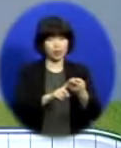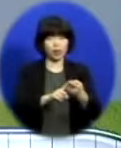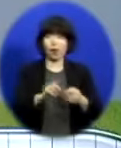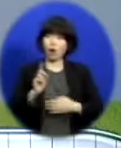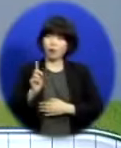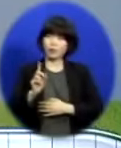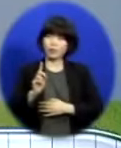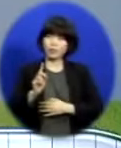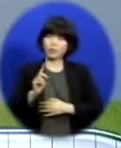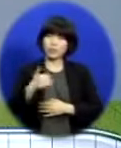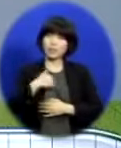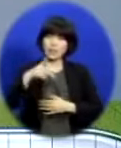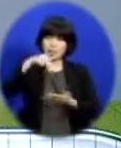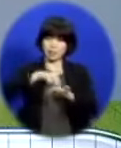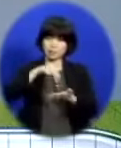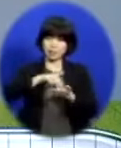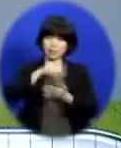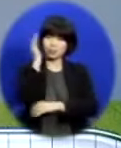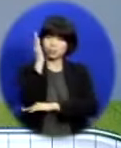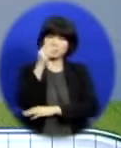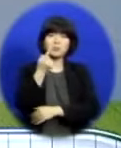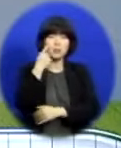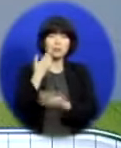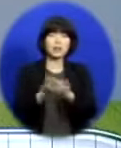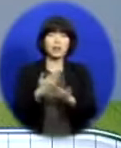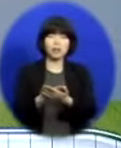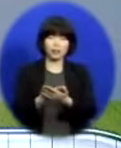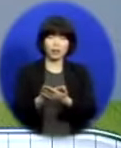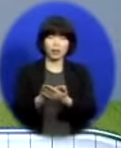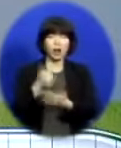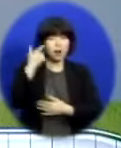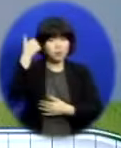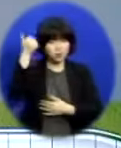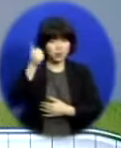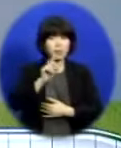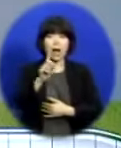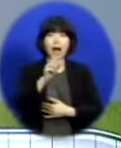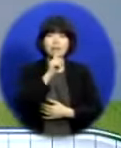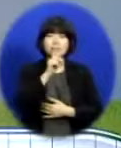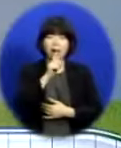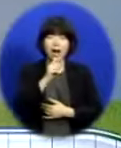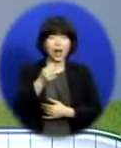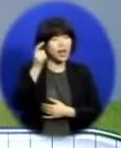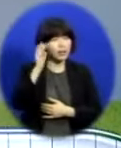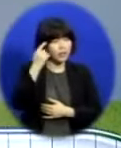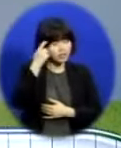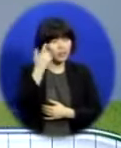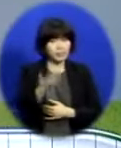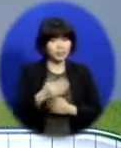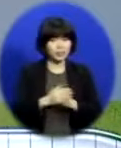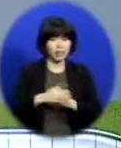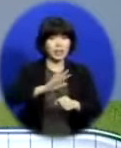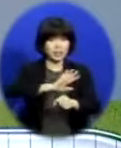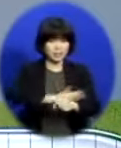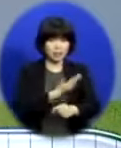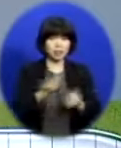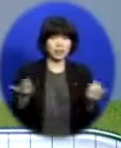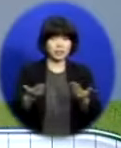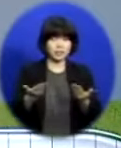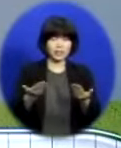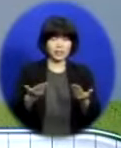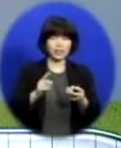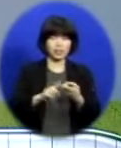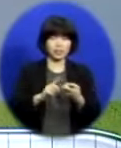어떤 제 입장을 이야기하라 목사님도 한마 하셔야 되지않 냐 잘못된 일에 대해서는